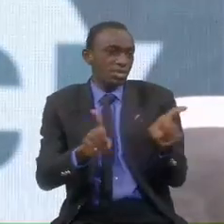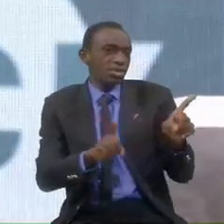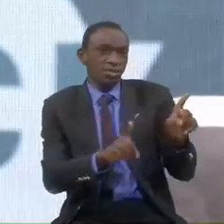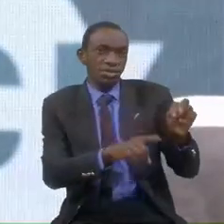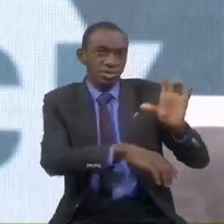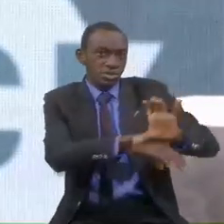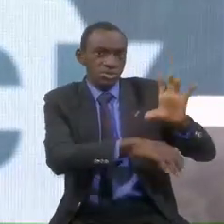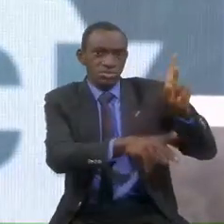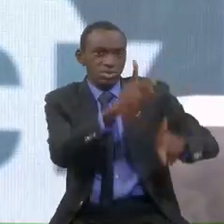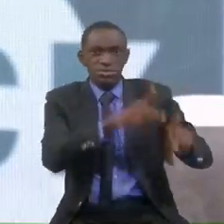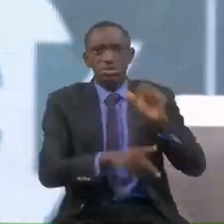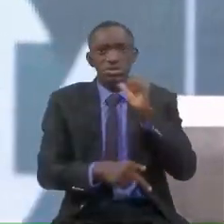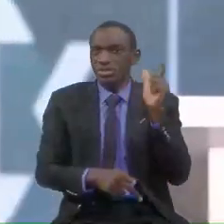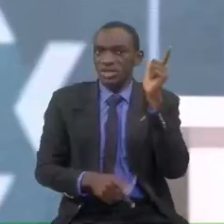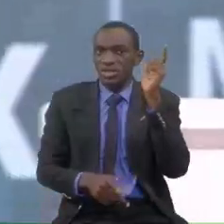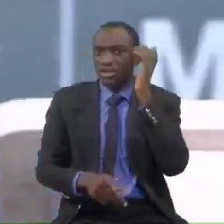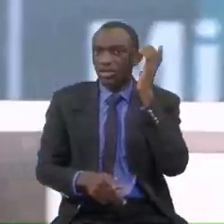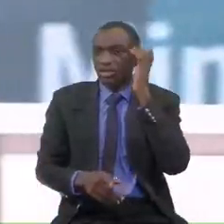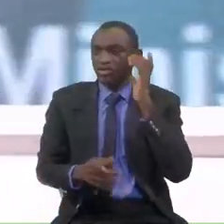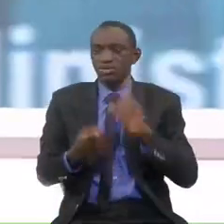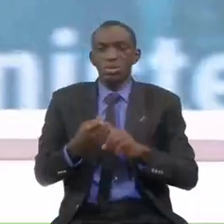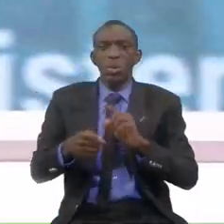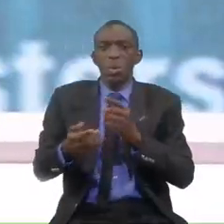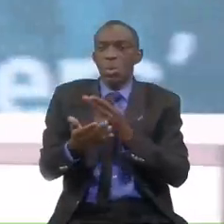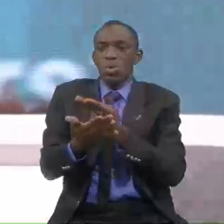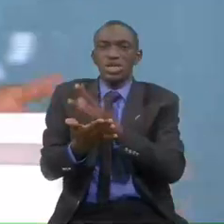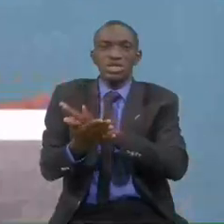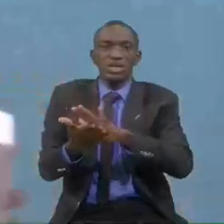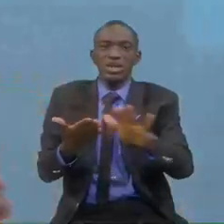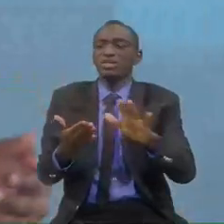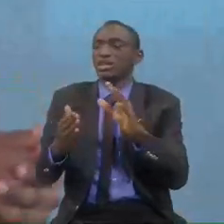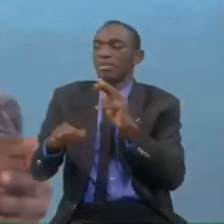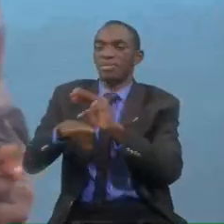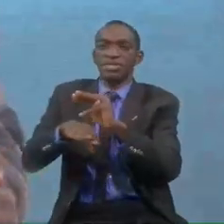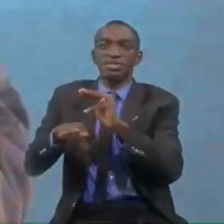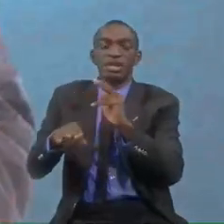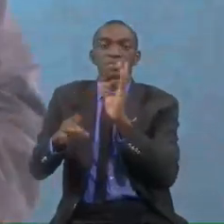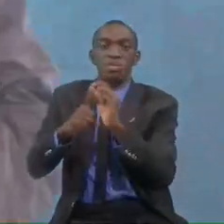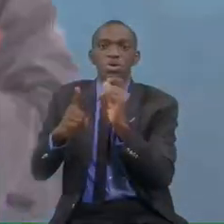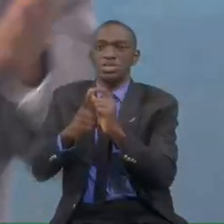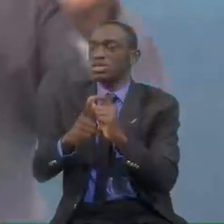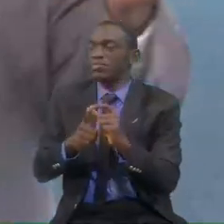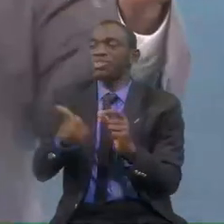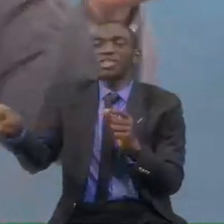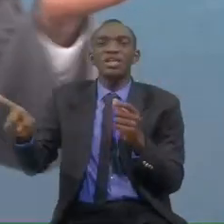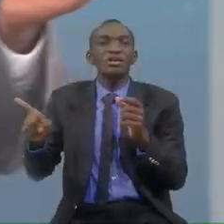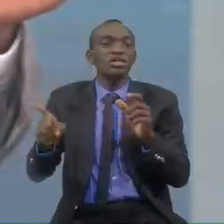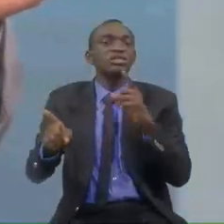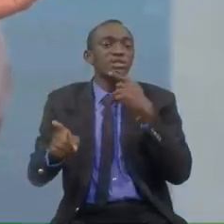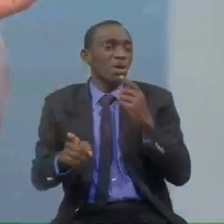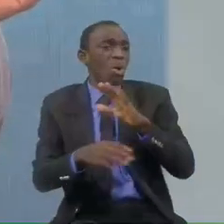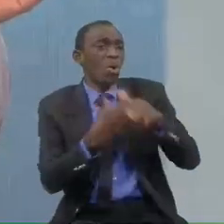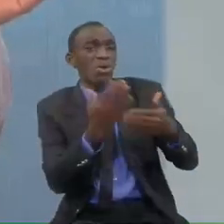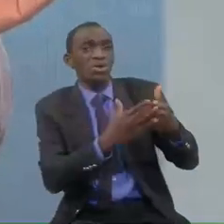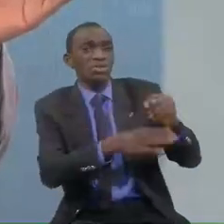ne peuvent pas l'écouter. Ouais, tout ce qu'ils veulent, c'est la guérison. Ce qu'ils veulent, c'est la prospérité.